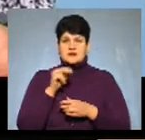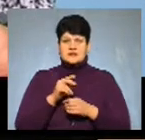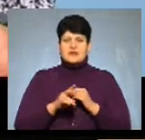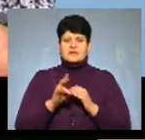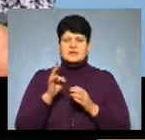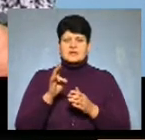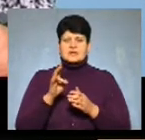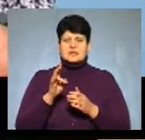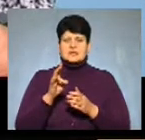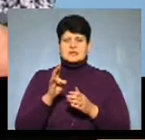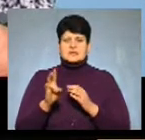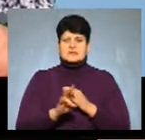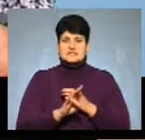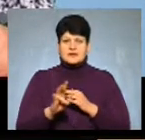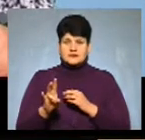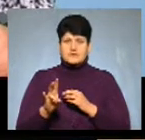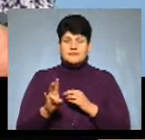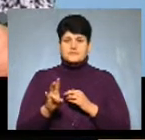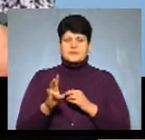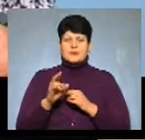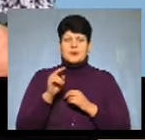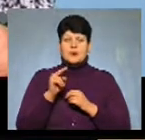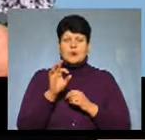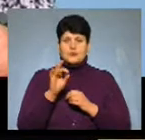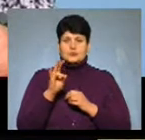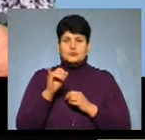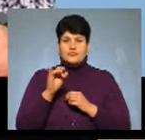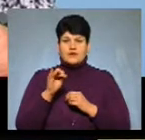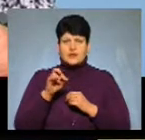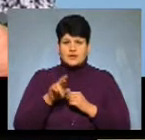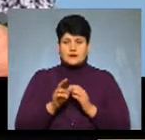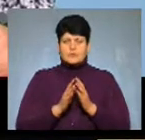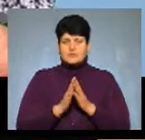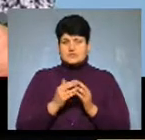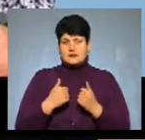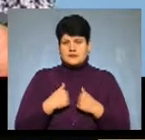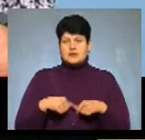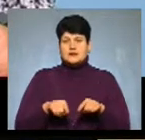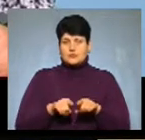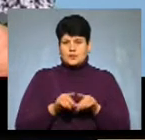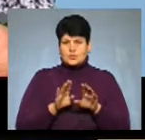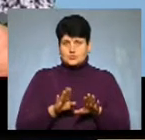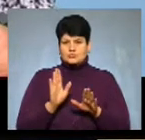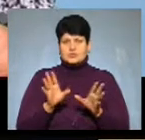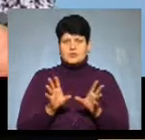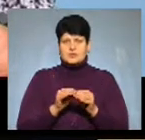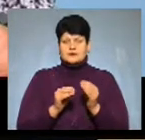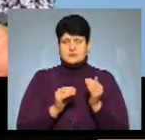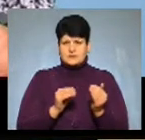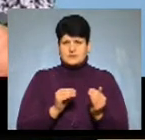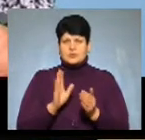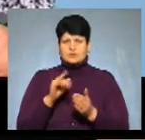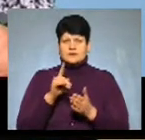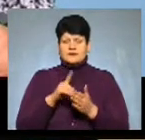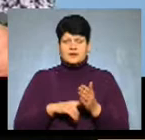церкві представительства митрополита Онуфрія, митрополита Серія Тернопільського, і попросили мене також бути з ними,